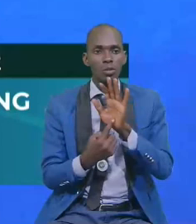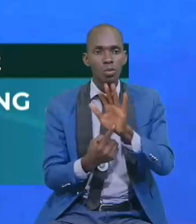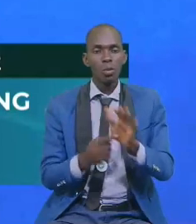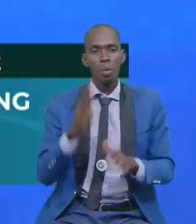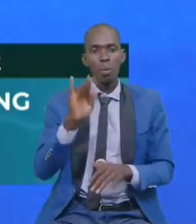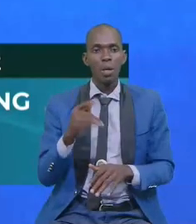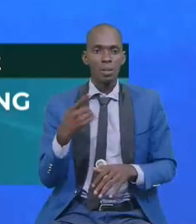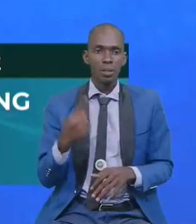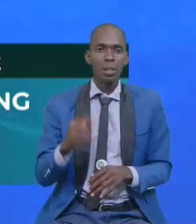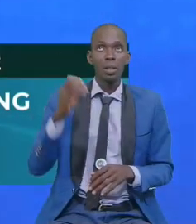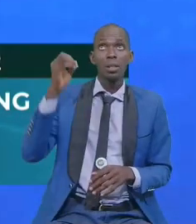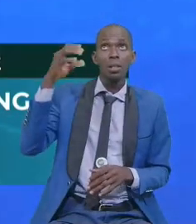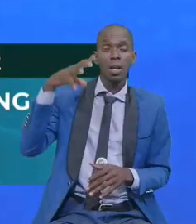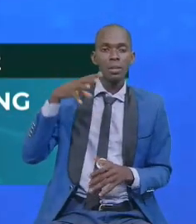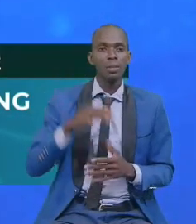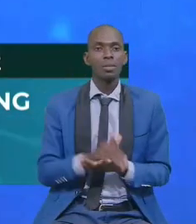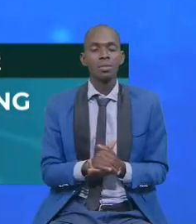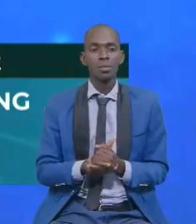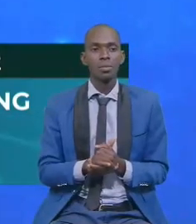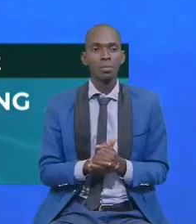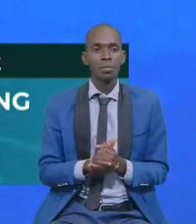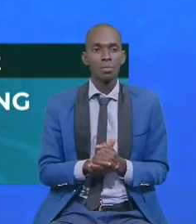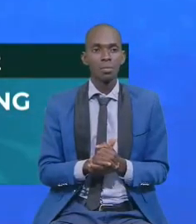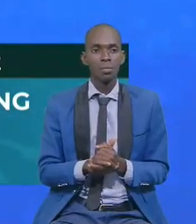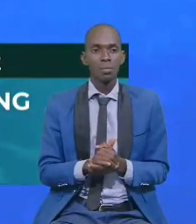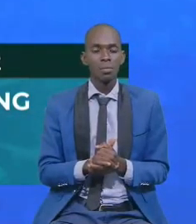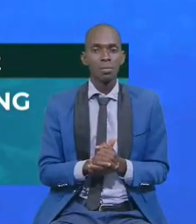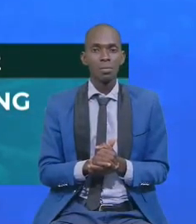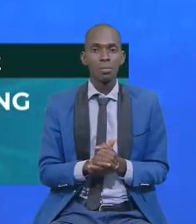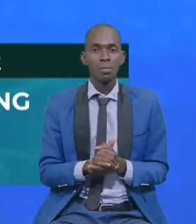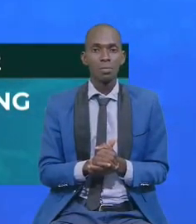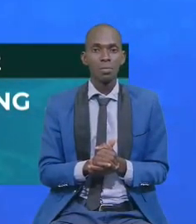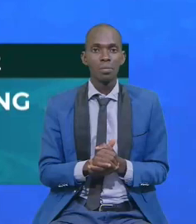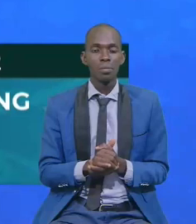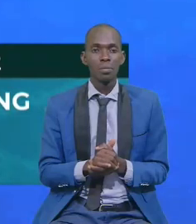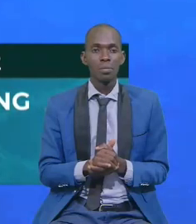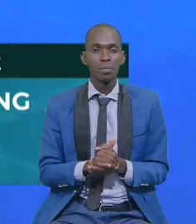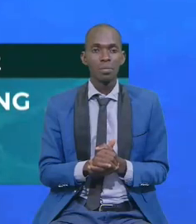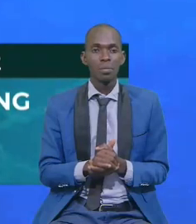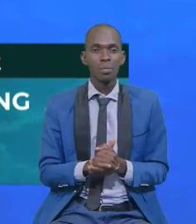13. Mais tout ce qui est condamné est manifesté par la lumière.